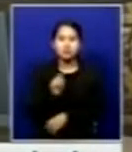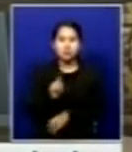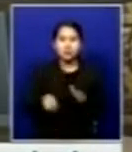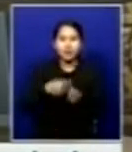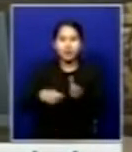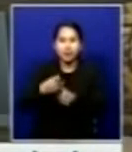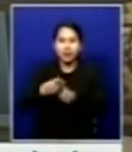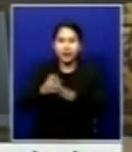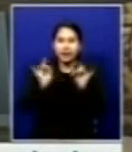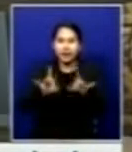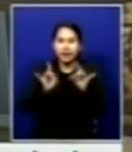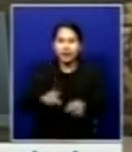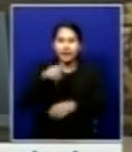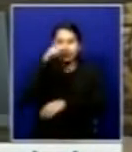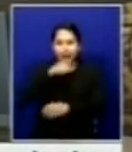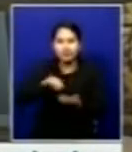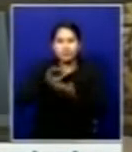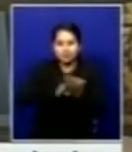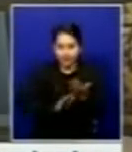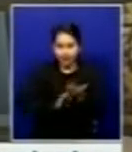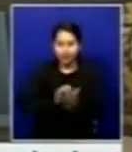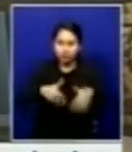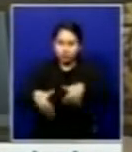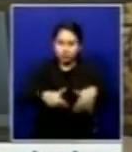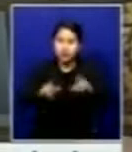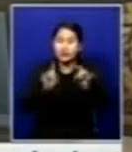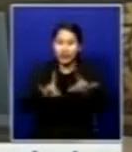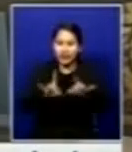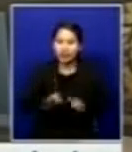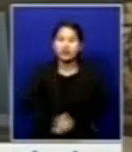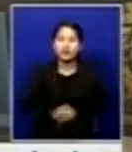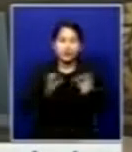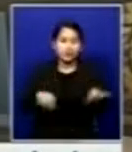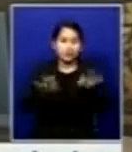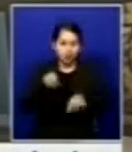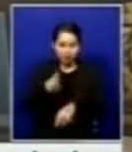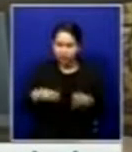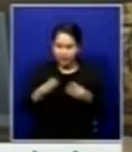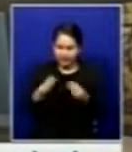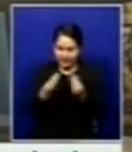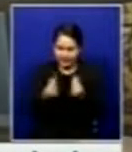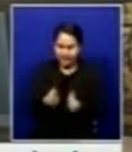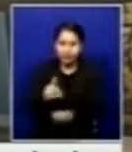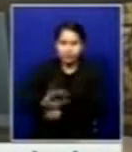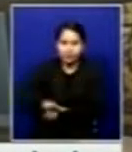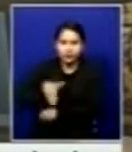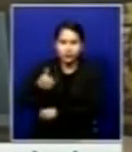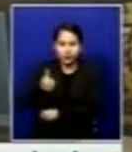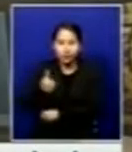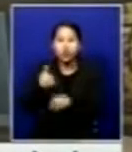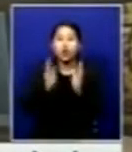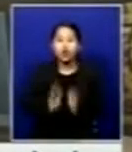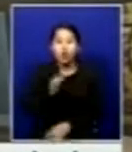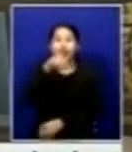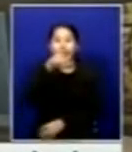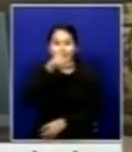ำลายทำร้ายประเทศทำลายพี่น้องประชาชนท่านต้องรีบที่จะฟื้นฟูให้พี่น้องประชาชนกลับมามีวิ